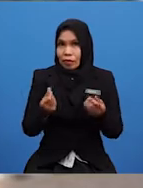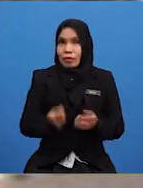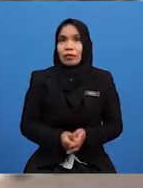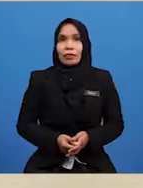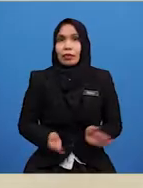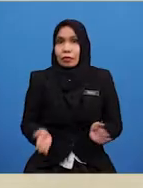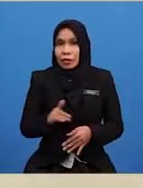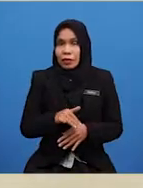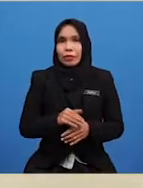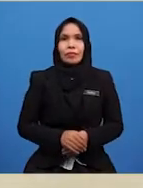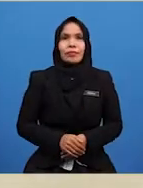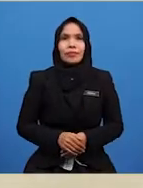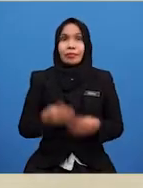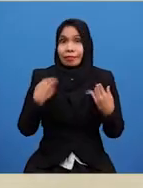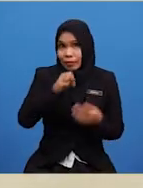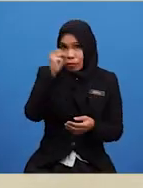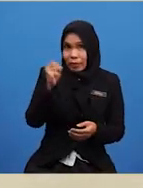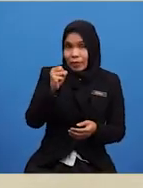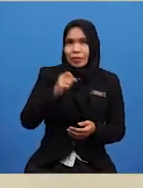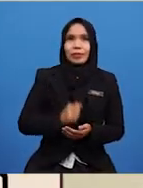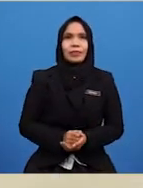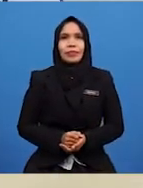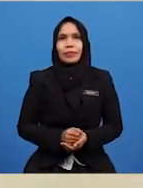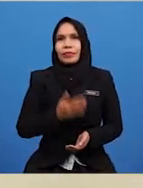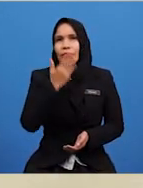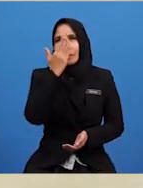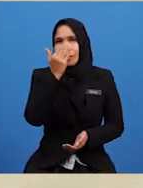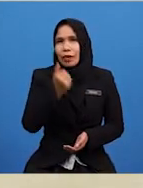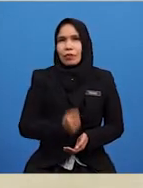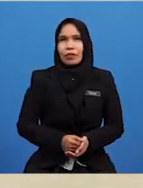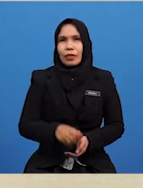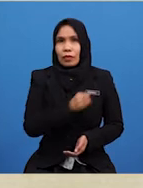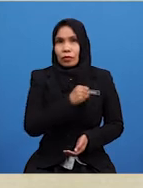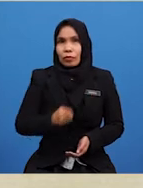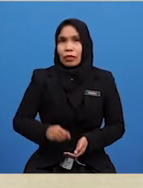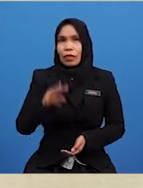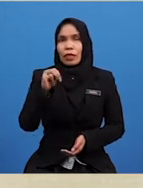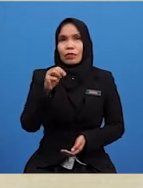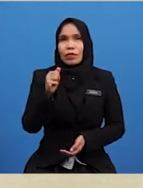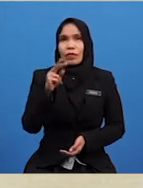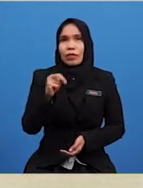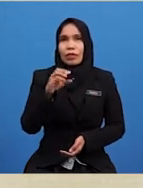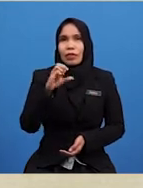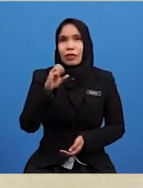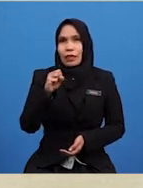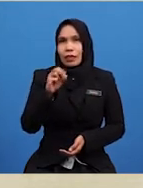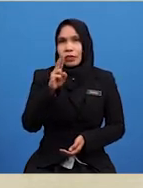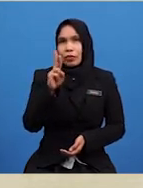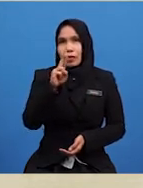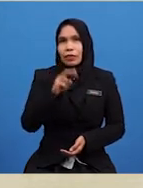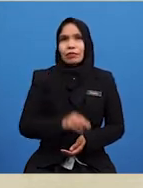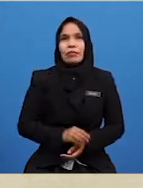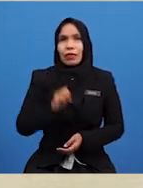semua. Soalannya berbunyi, mengapakah Sultan Mansur Shah mengutukkan surat